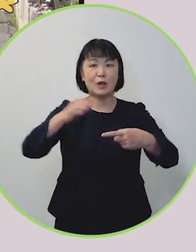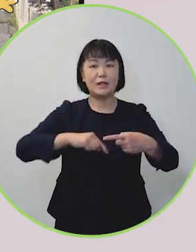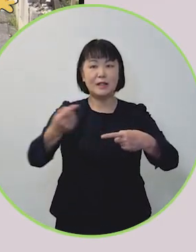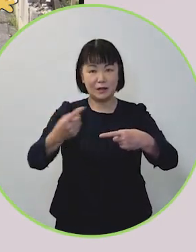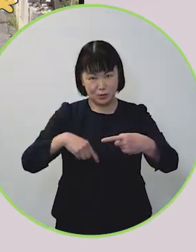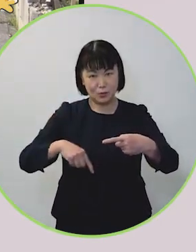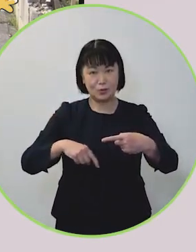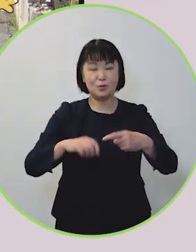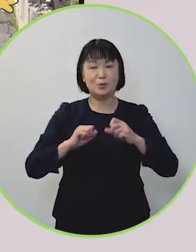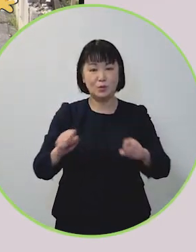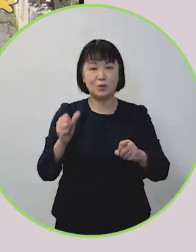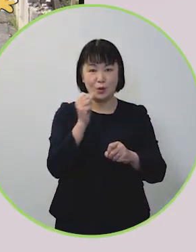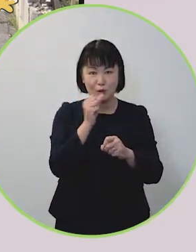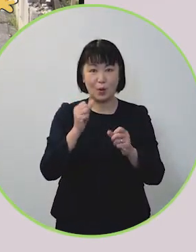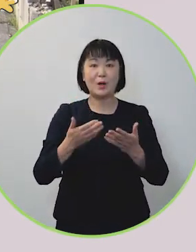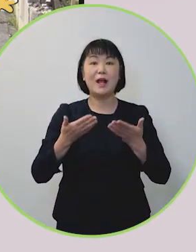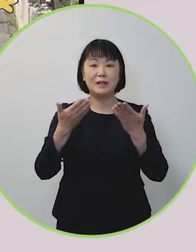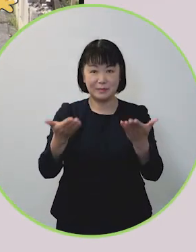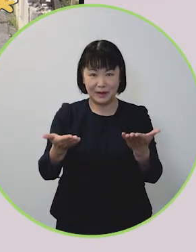紹介します